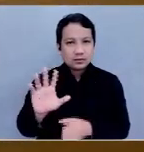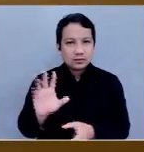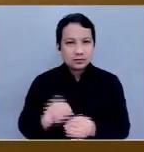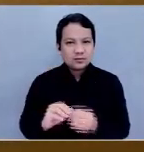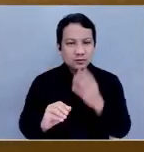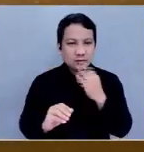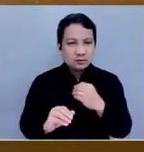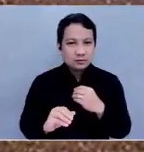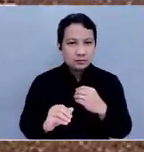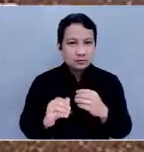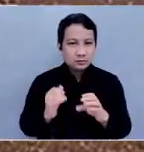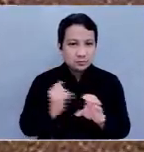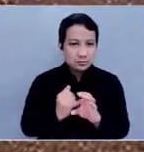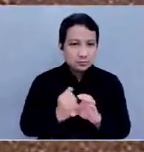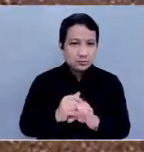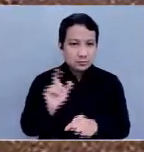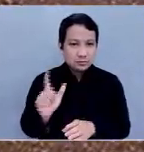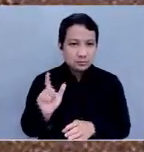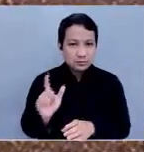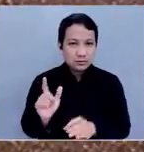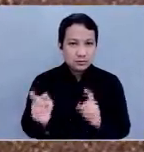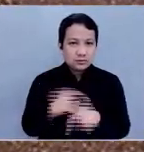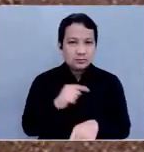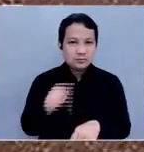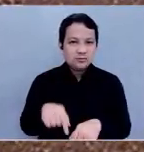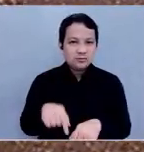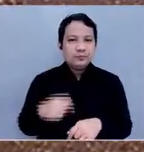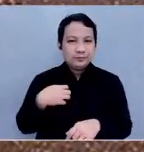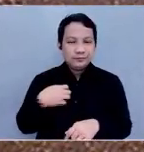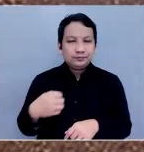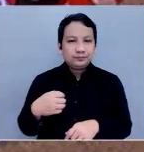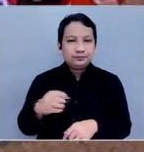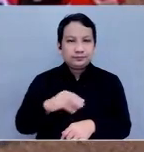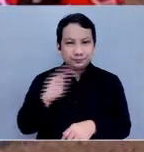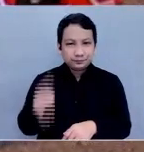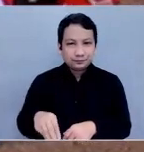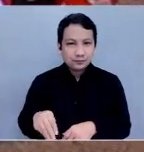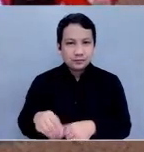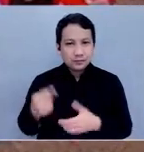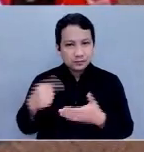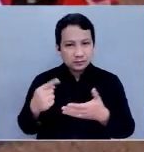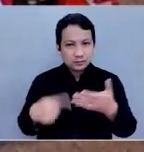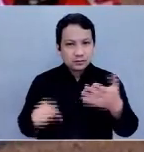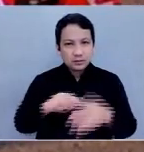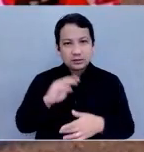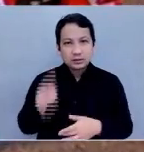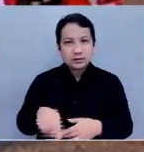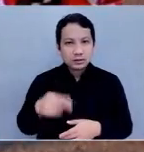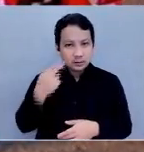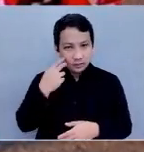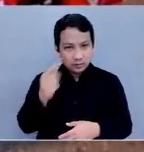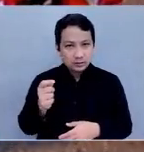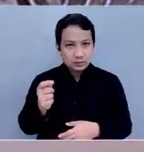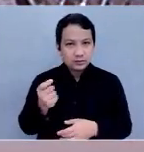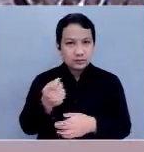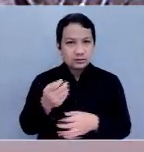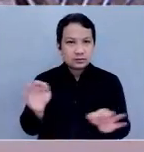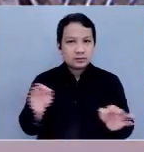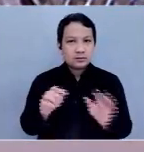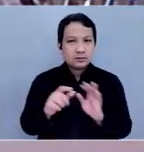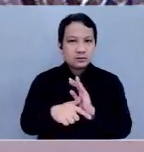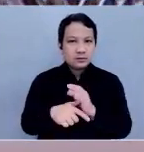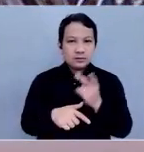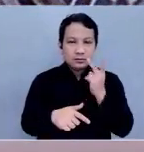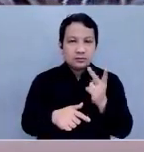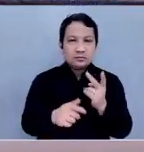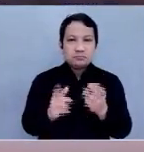strike. 20 dyan ay mula sa Police Maynila. Personal na ininspeksyon ni Manila Mayor Hani Lacuna ang mga yan kani-kanina lang. Ayon